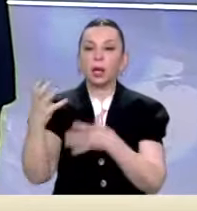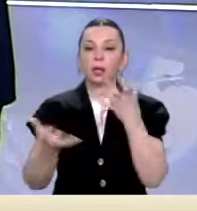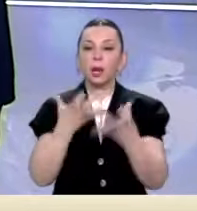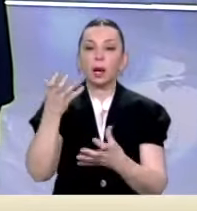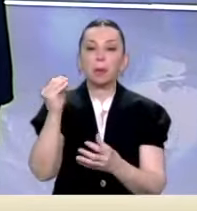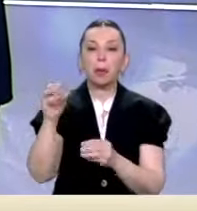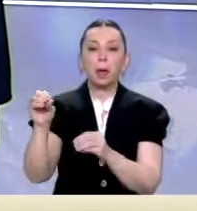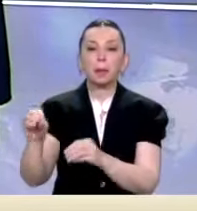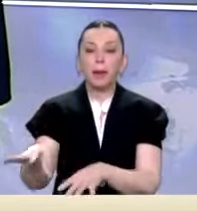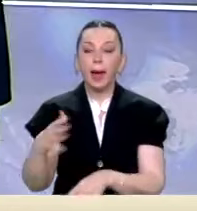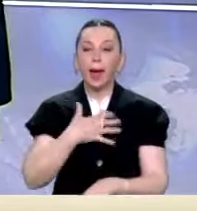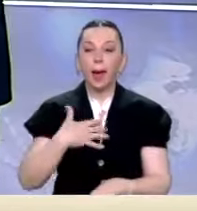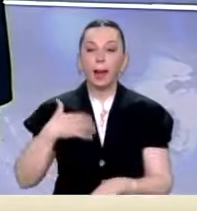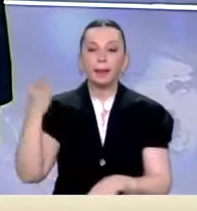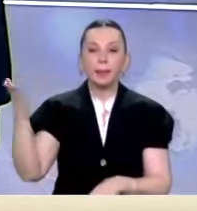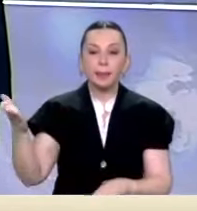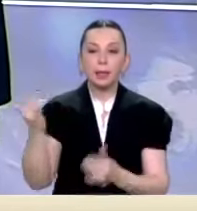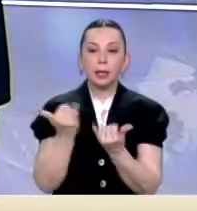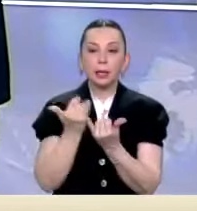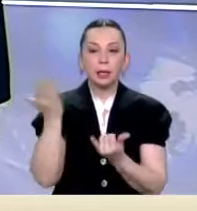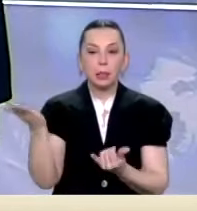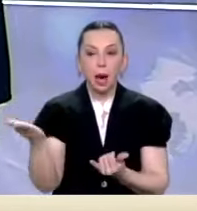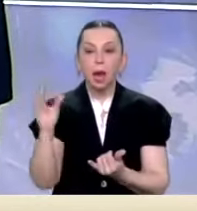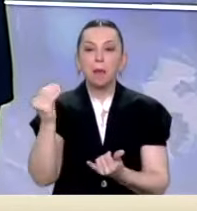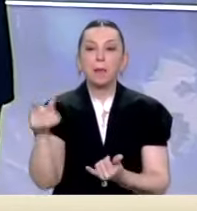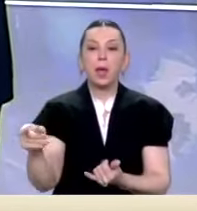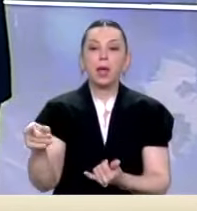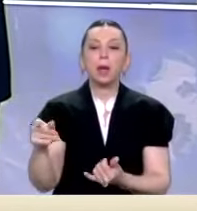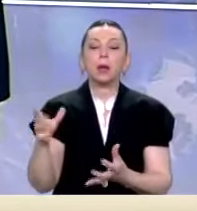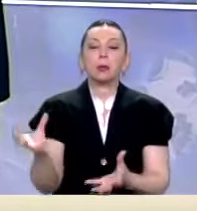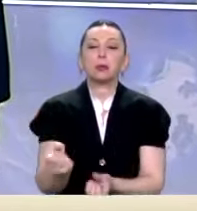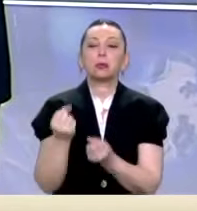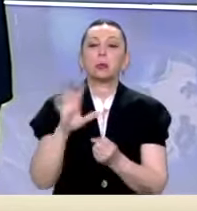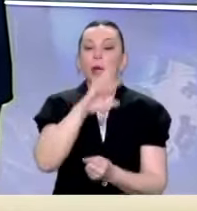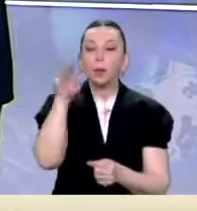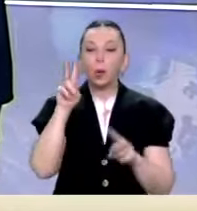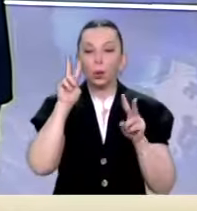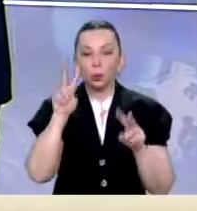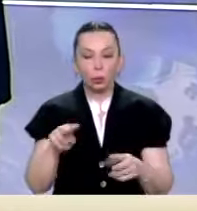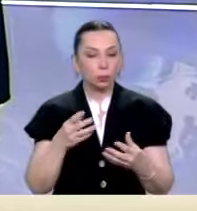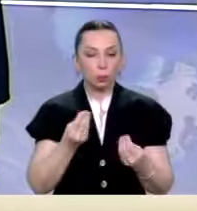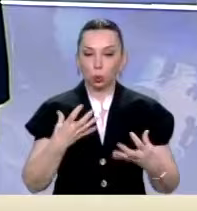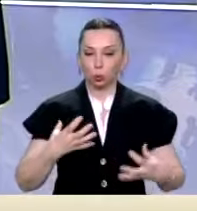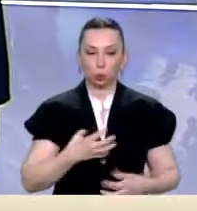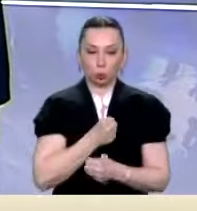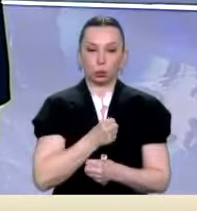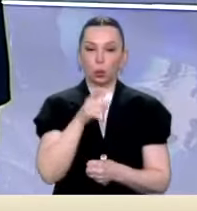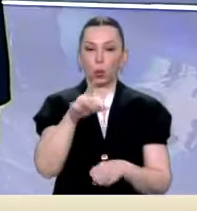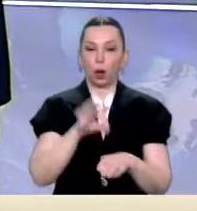bebeğini bıraktığı annesi ve kardeşi alevlerin arasından bebeğini kurtaramamıştı. İşte görenlerin yüreğini dağlayan o